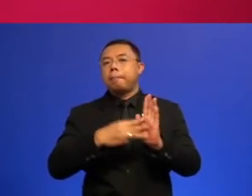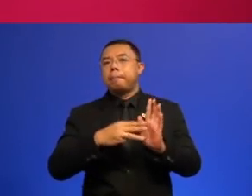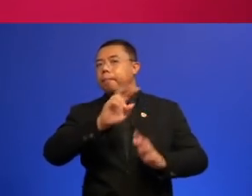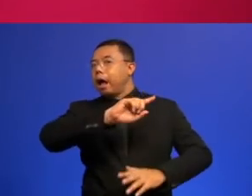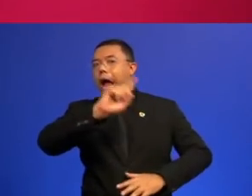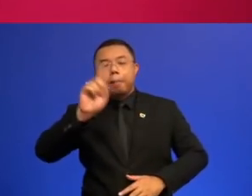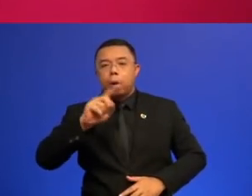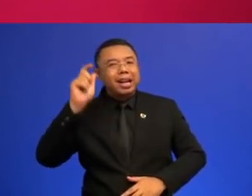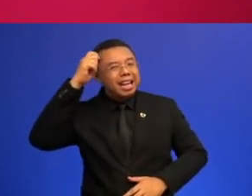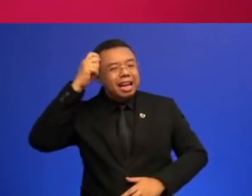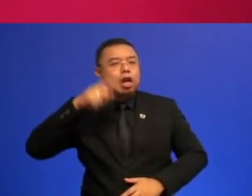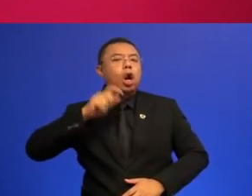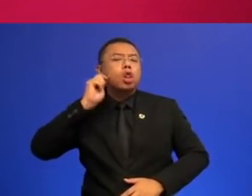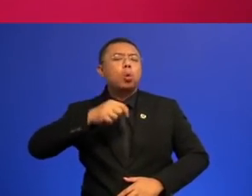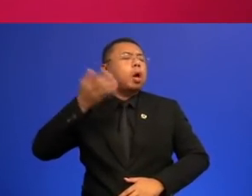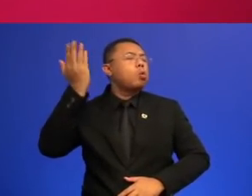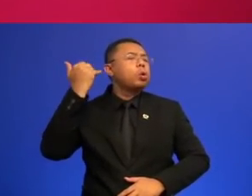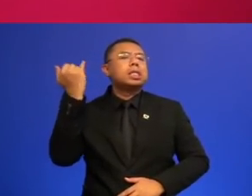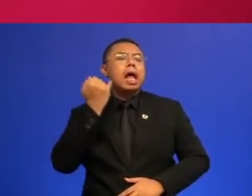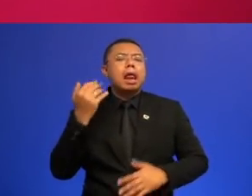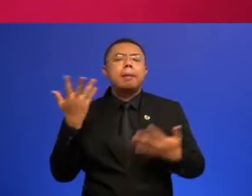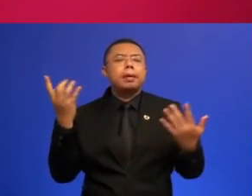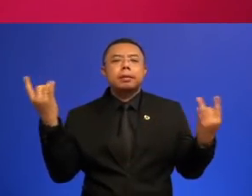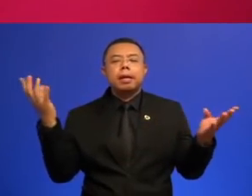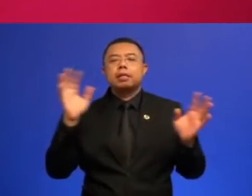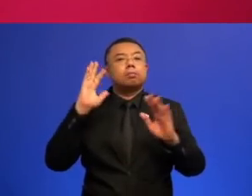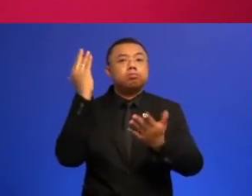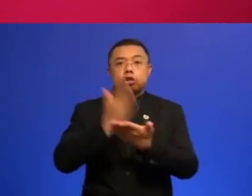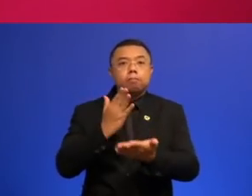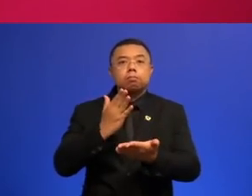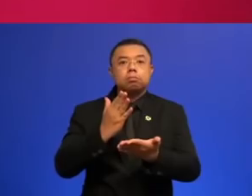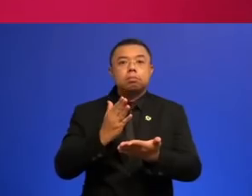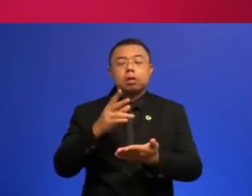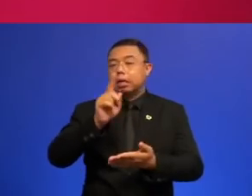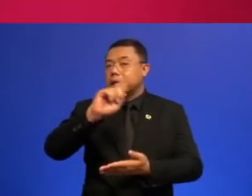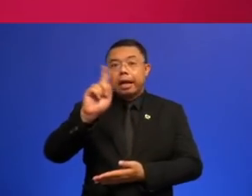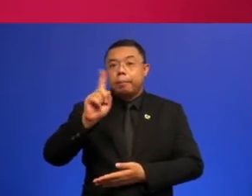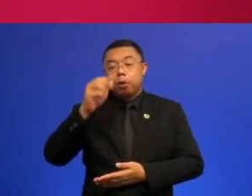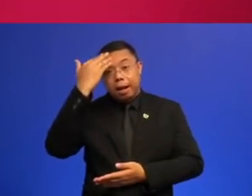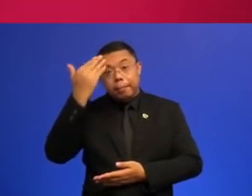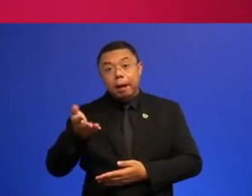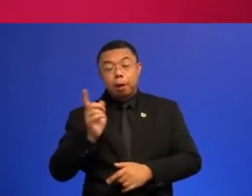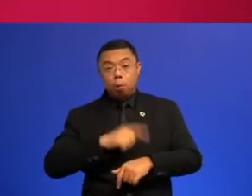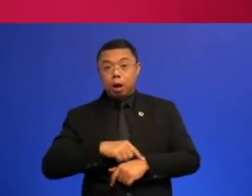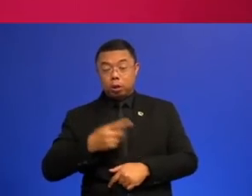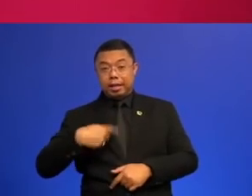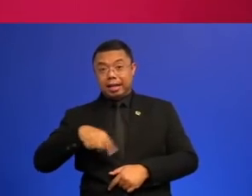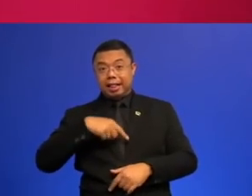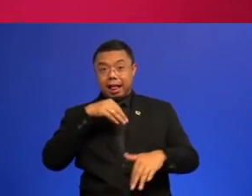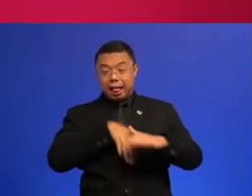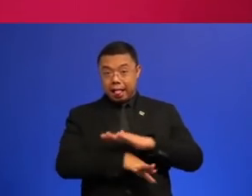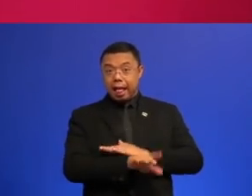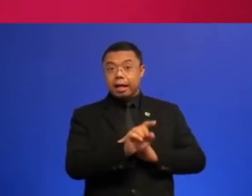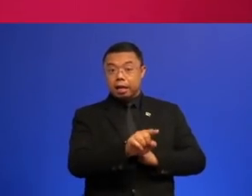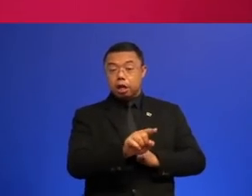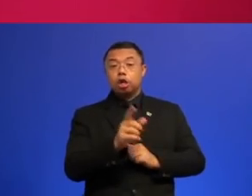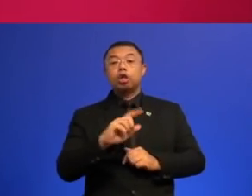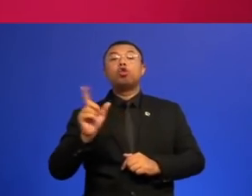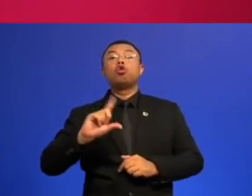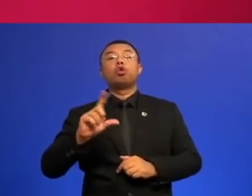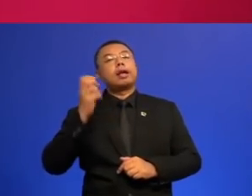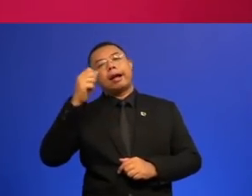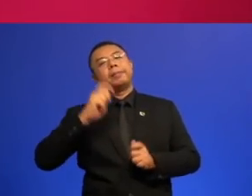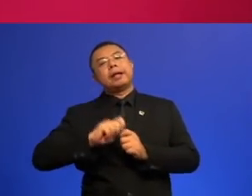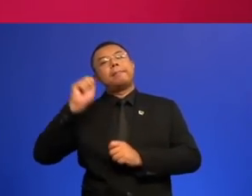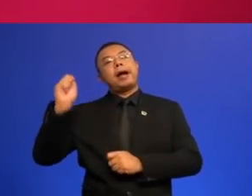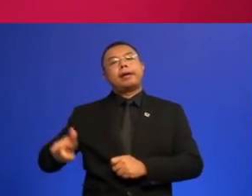boleh mengingat kesalahan orang tua. Tidak boleh sama sekali karena ketika kita dilahirkan itu hutang yang